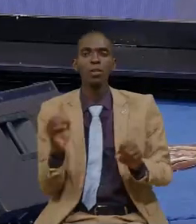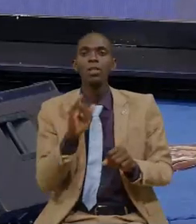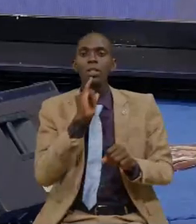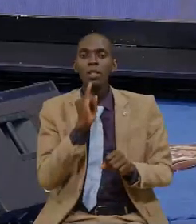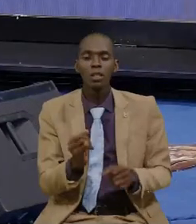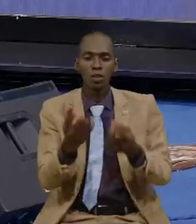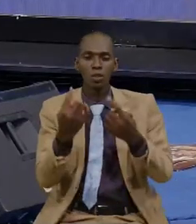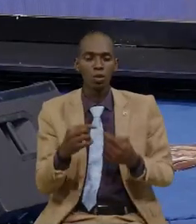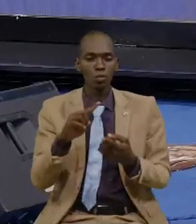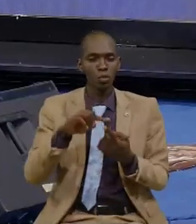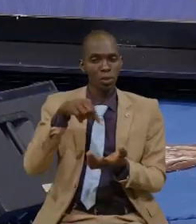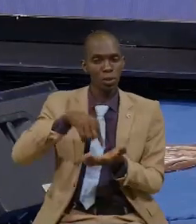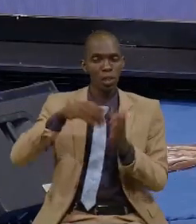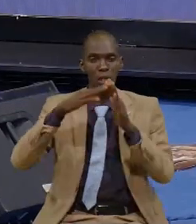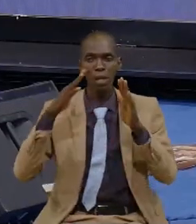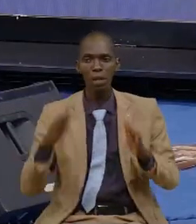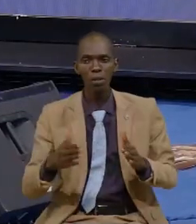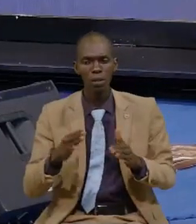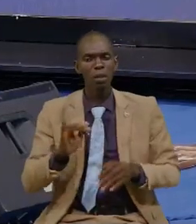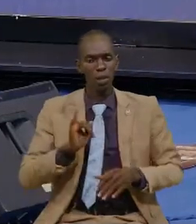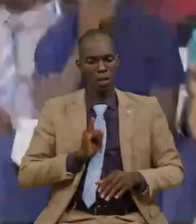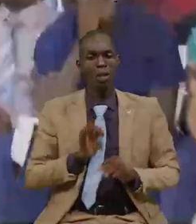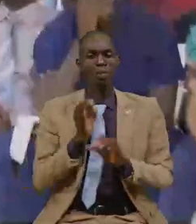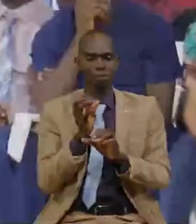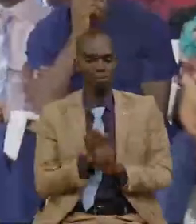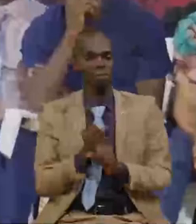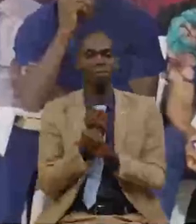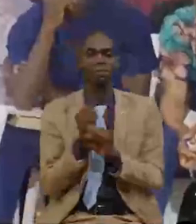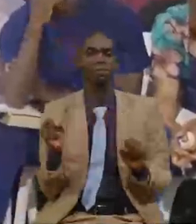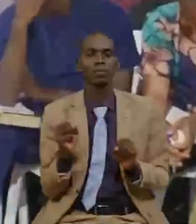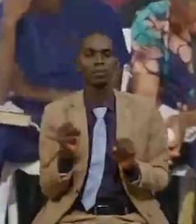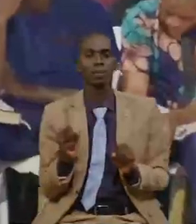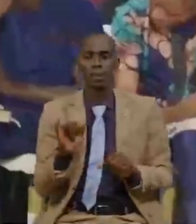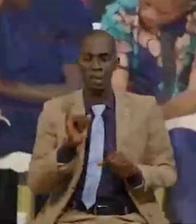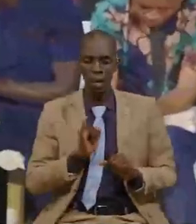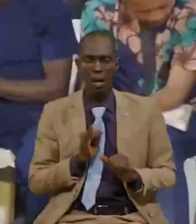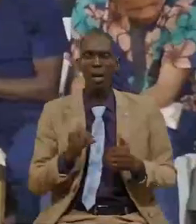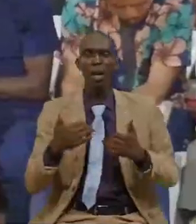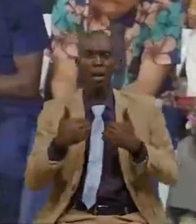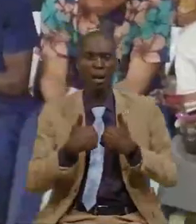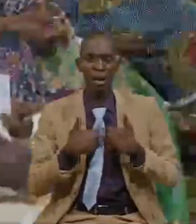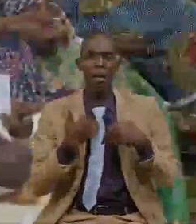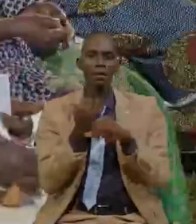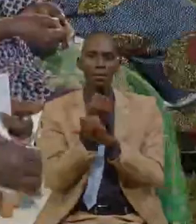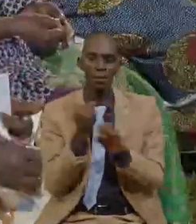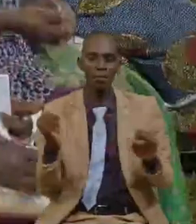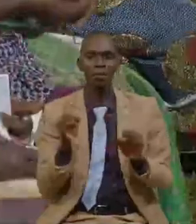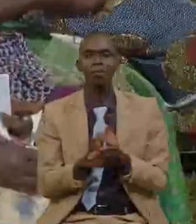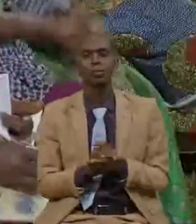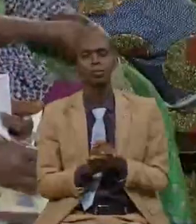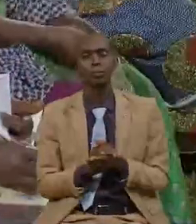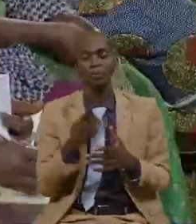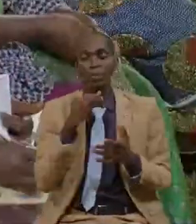Le salut est entré dans cette maison. J'ai le salut. J'ai le